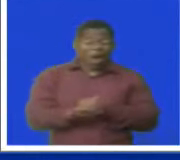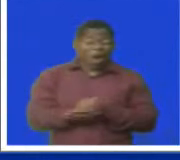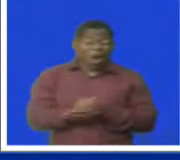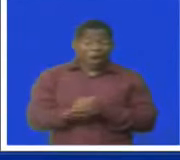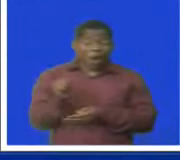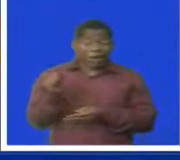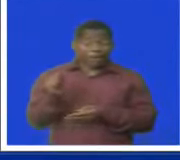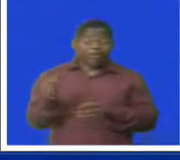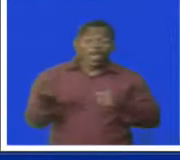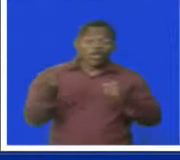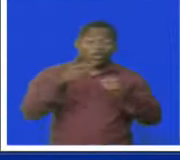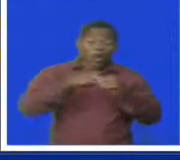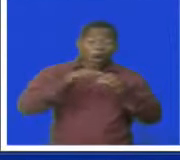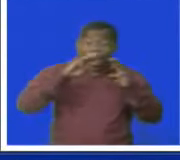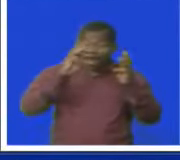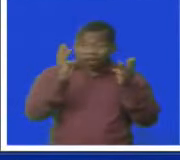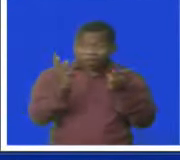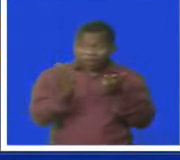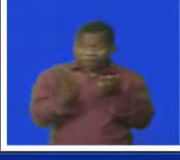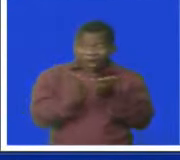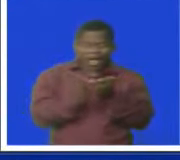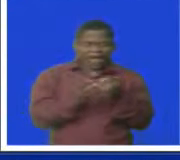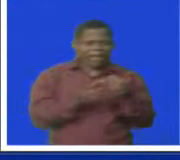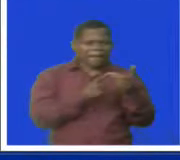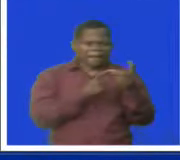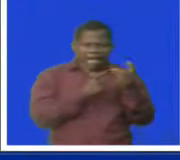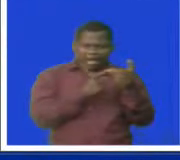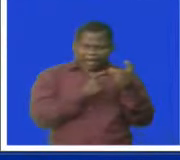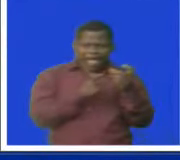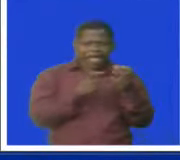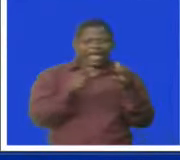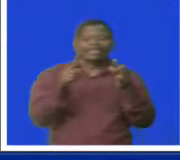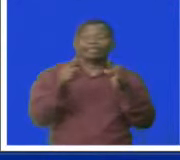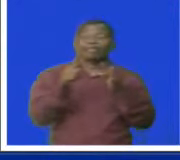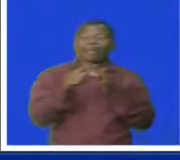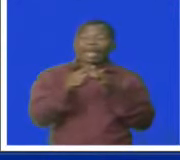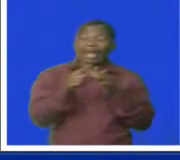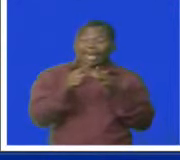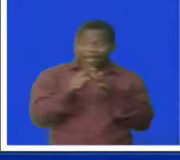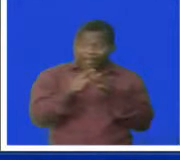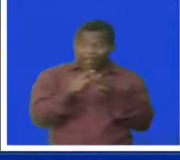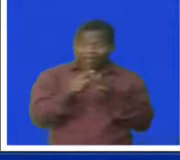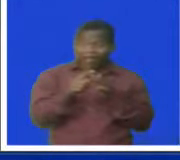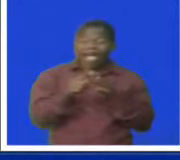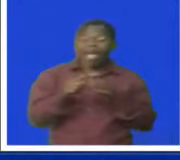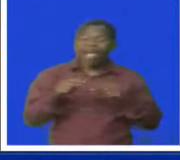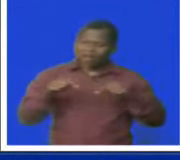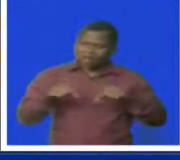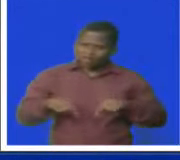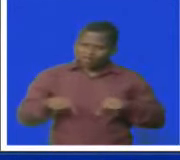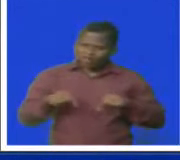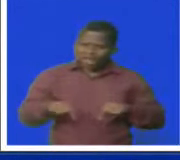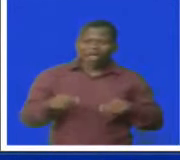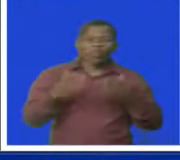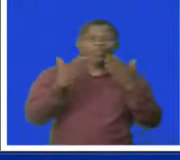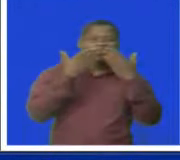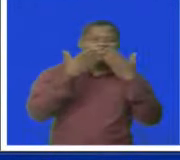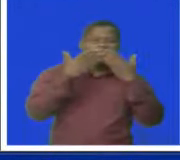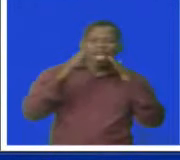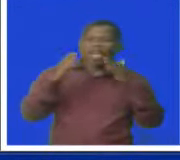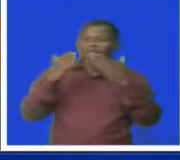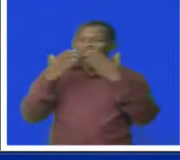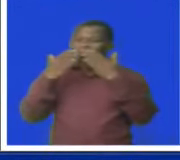sewusemukele sipho sakhe lesichamuka engwenyameni inkosi emswadi wesithathu Moses Khumalo leneminyaka